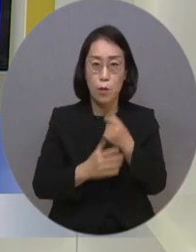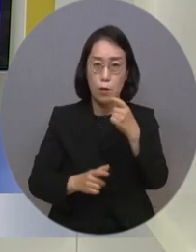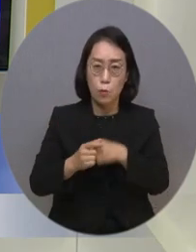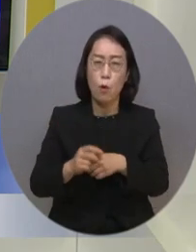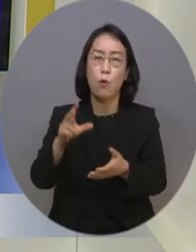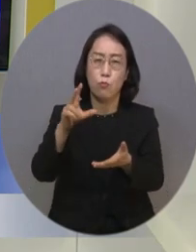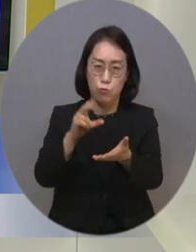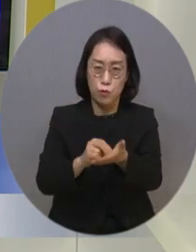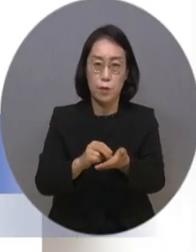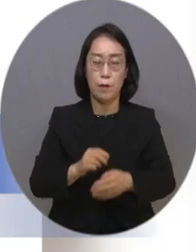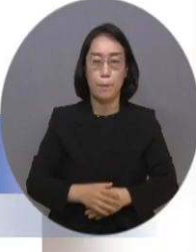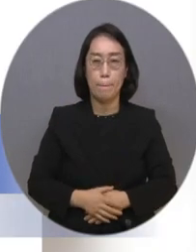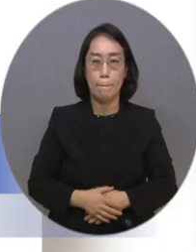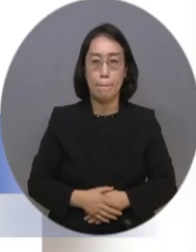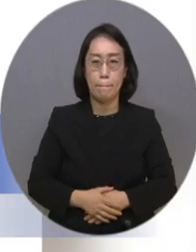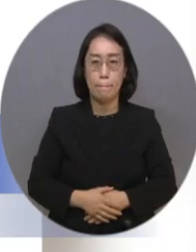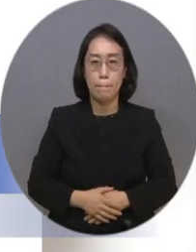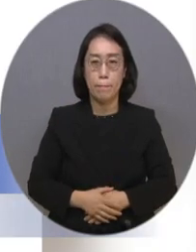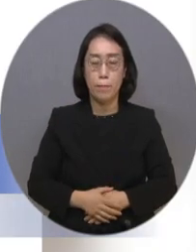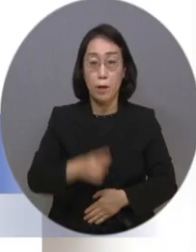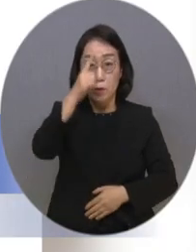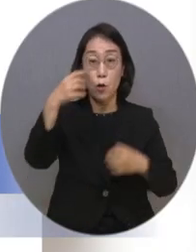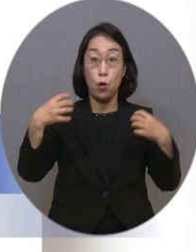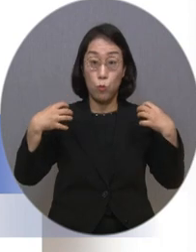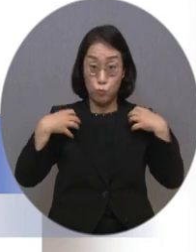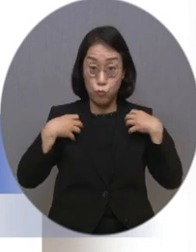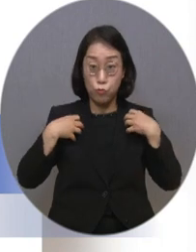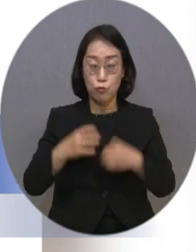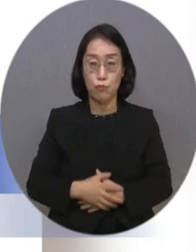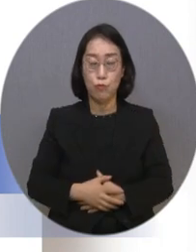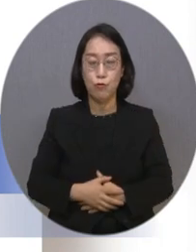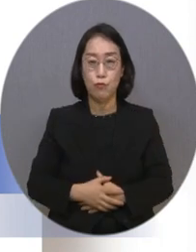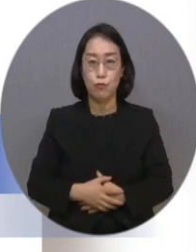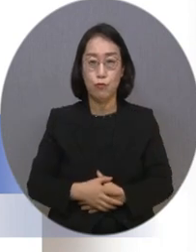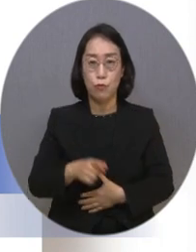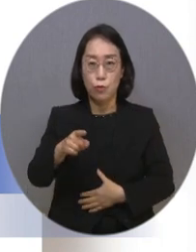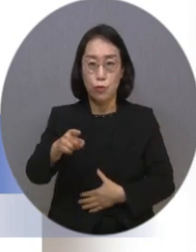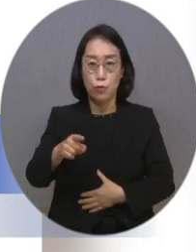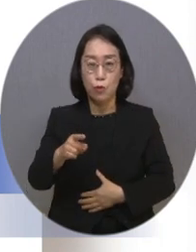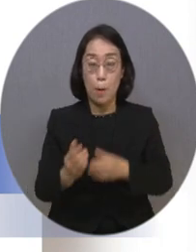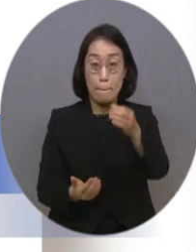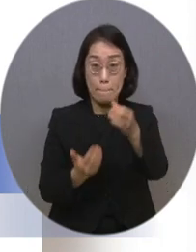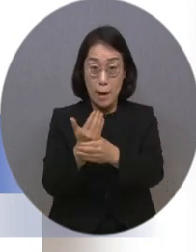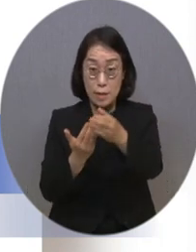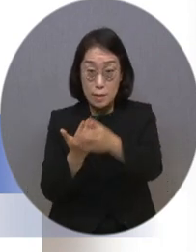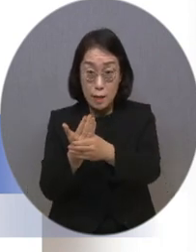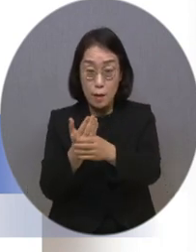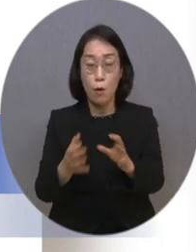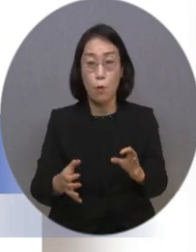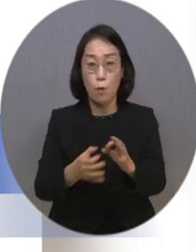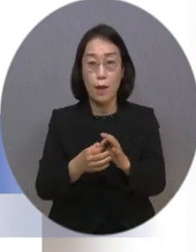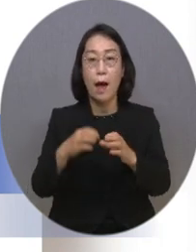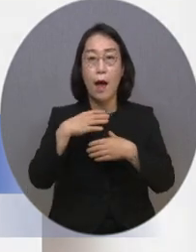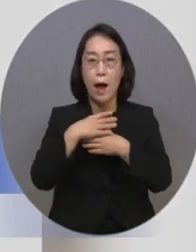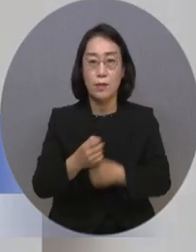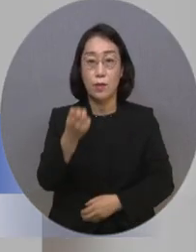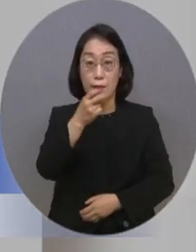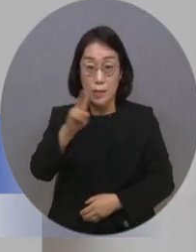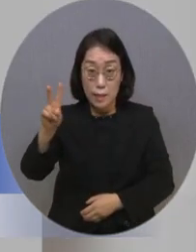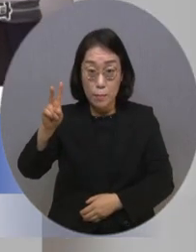크다는 사실입니다. 이에 중앙정부인 행정안전부가 재난안전 전문 채널인 안전한